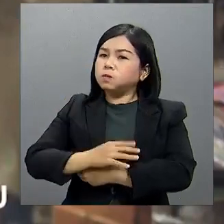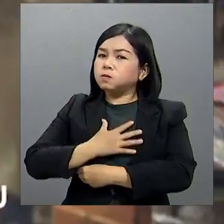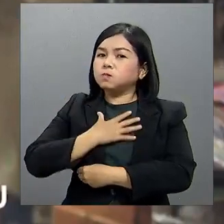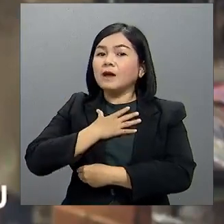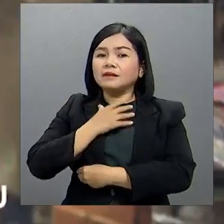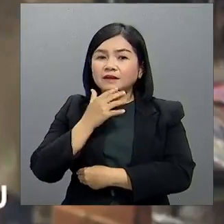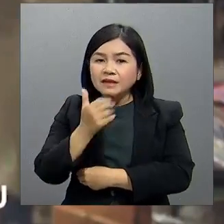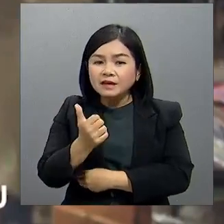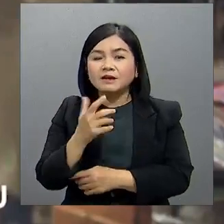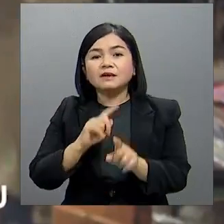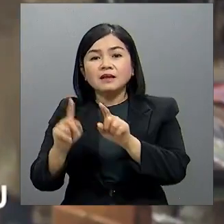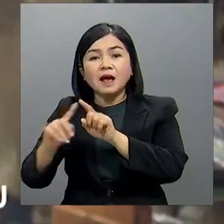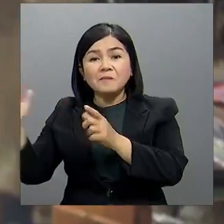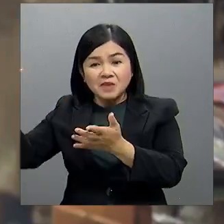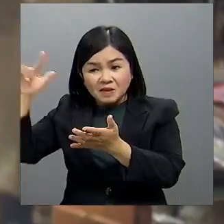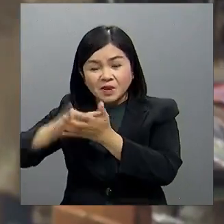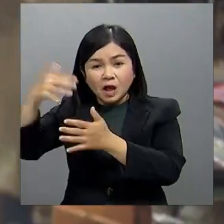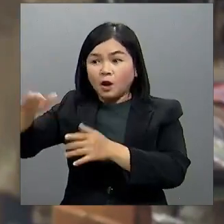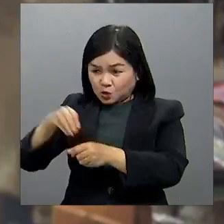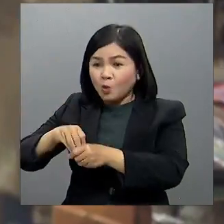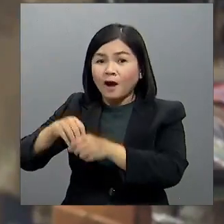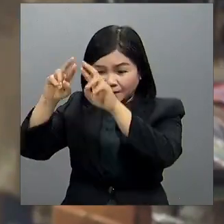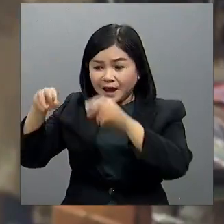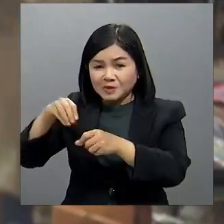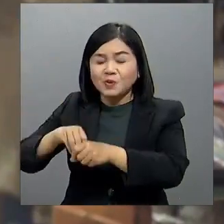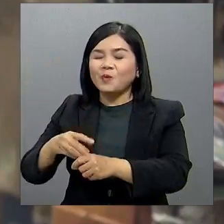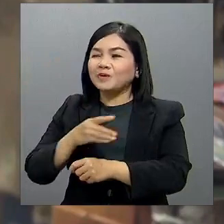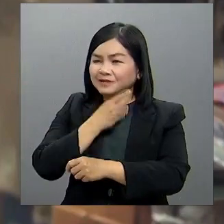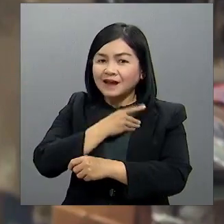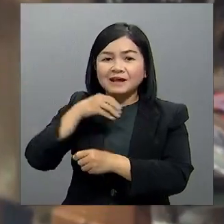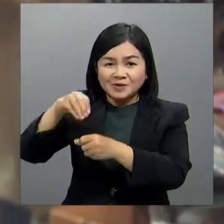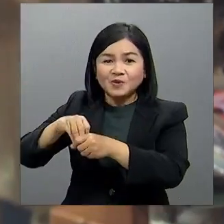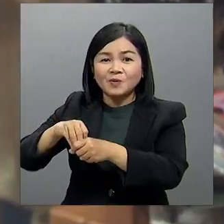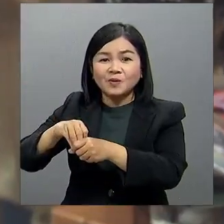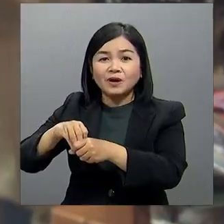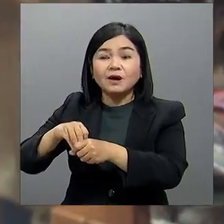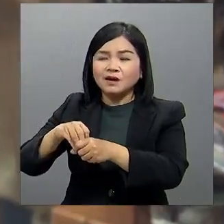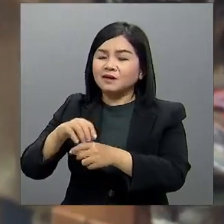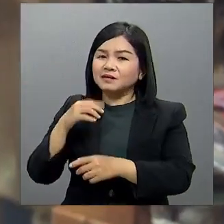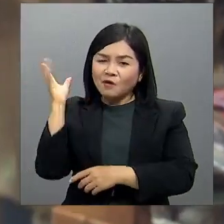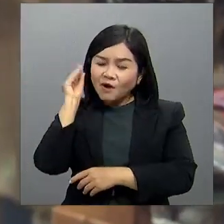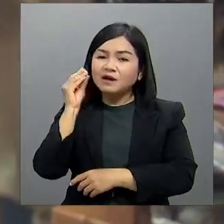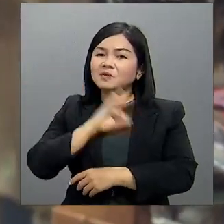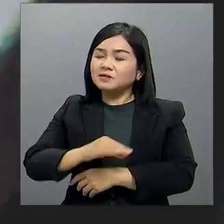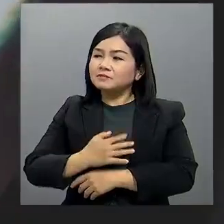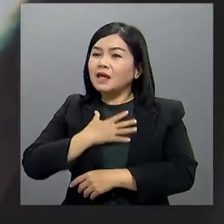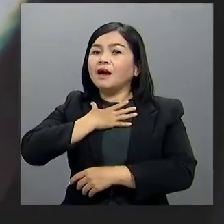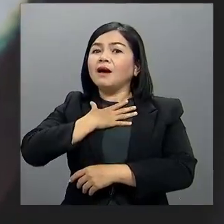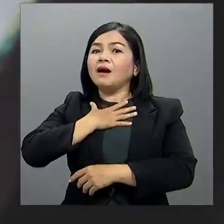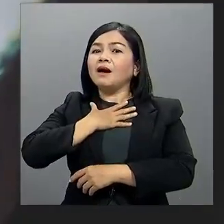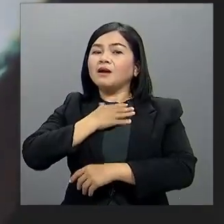คนการเจริญงอก Movieอยู่แล้วครับดีใจจังเลยซึ่งเราฟังแล้วก็เอออิ่มเอมใจพูดแล้วขนลุก